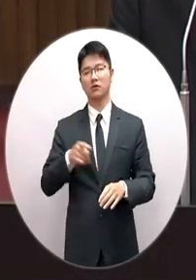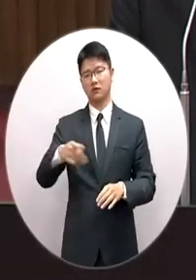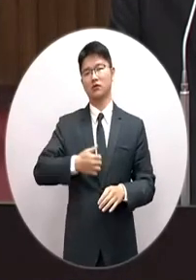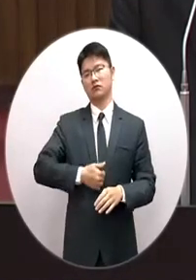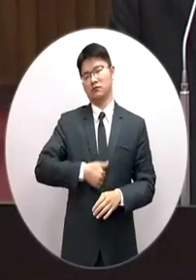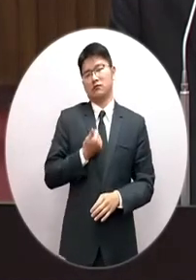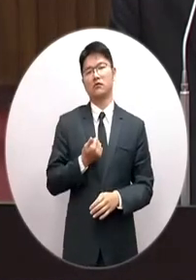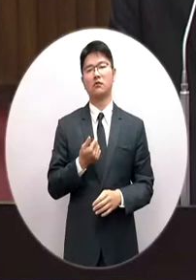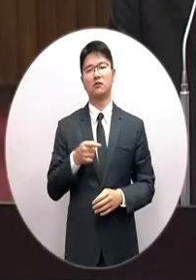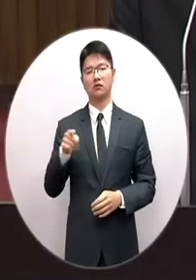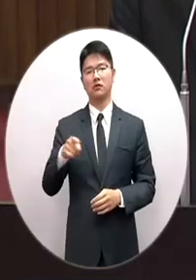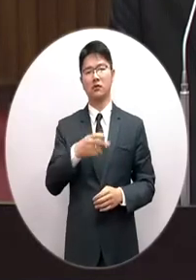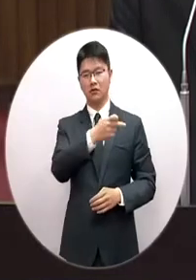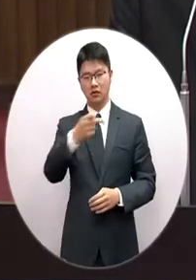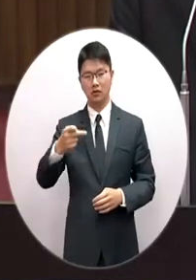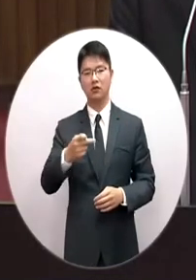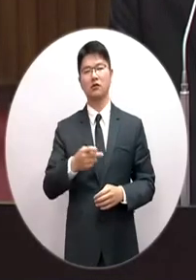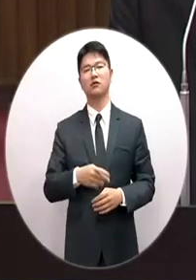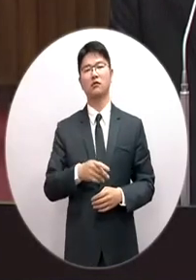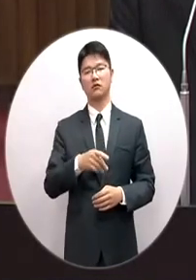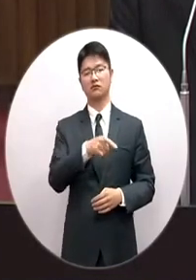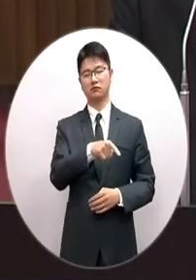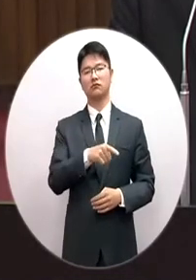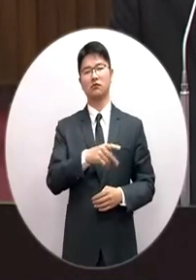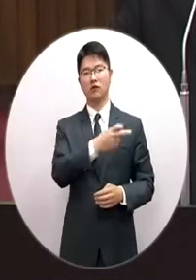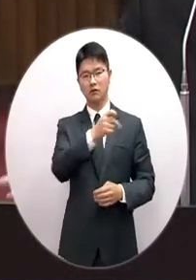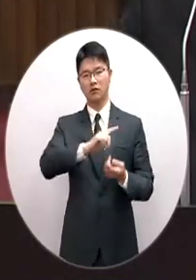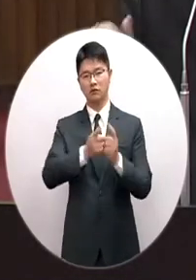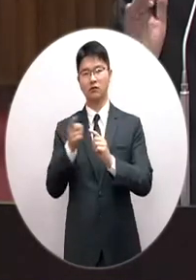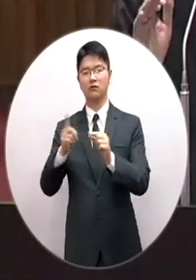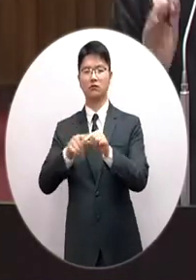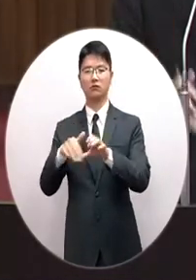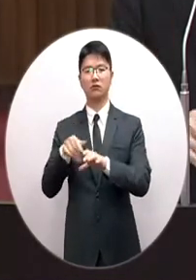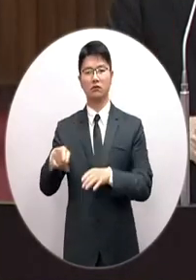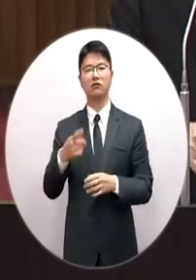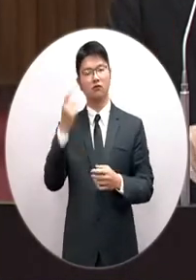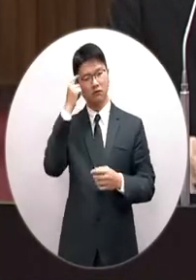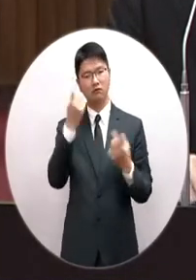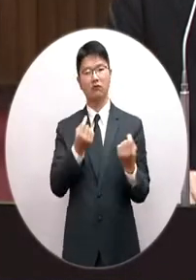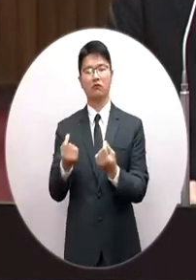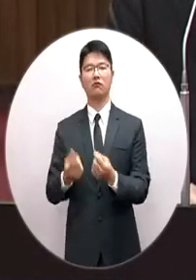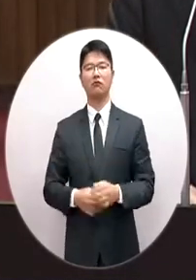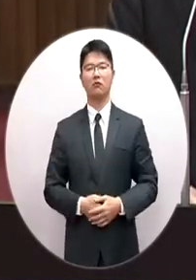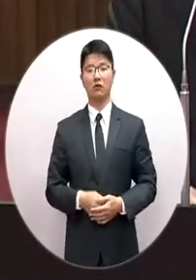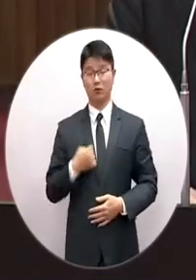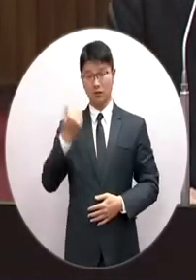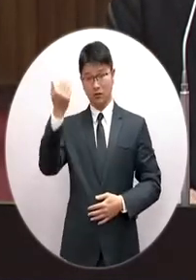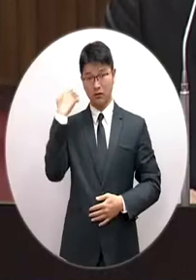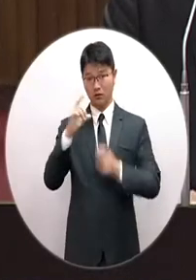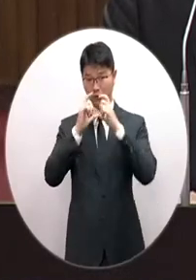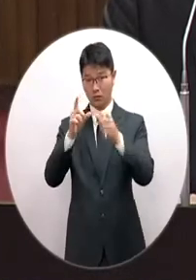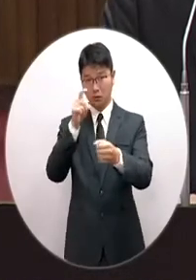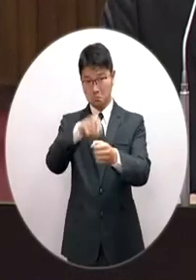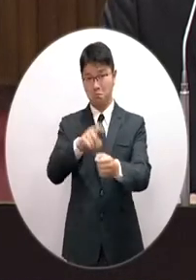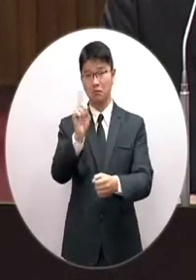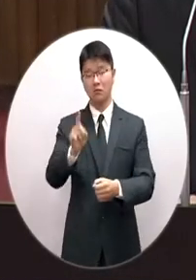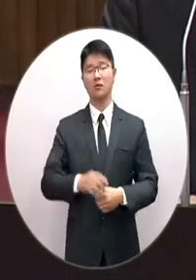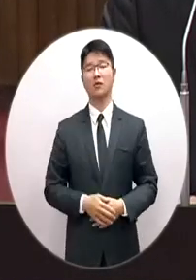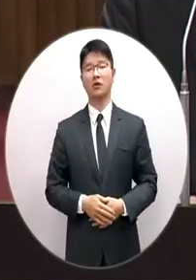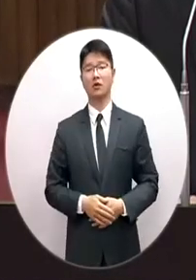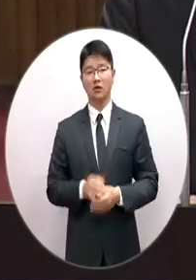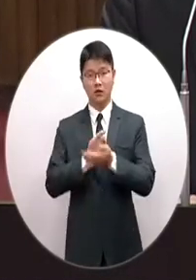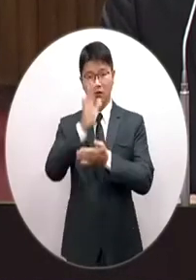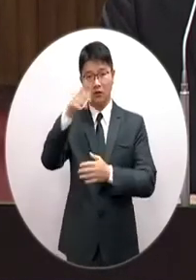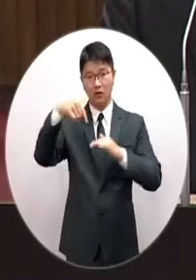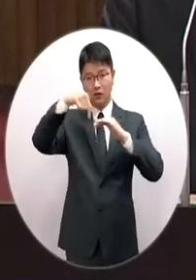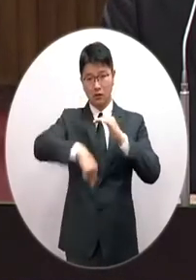都是讲这个英语的 clean coal 哈。那我当天回答的目的是说，后续深澳